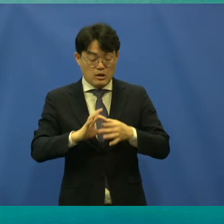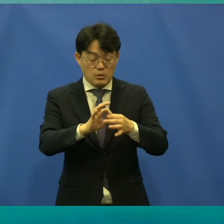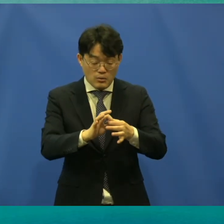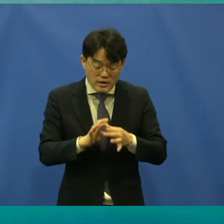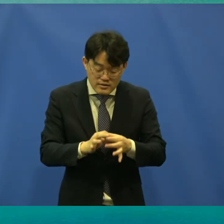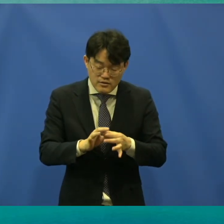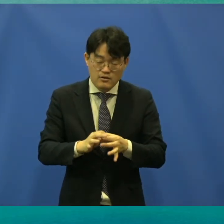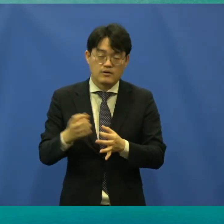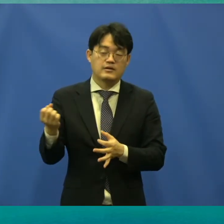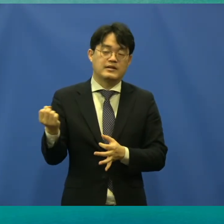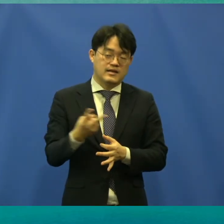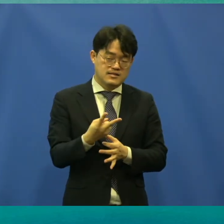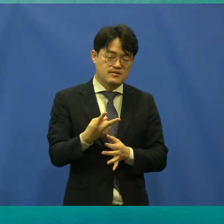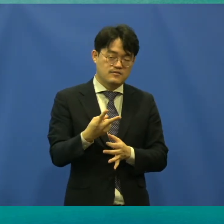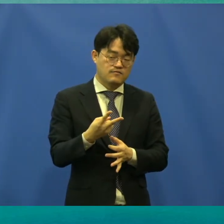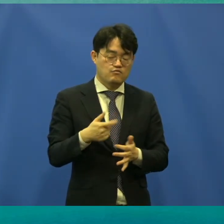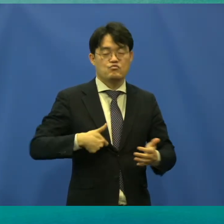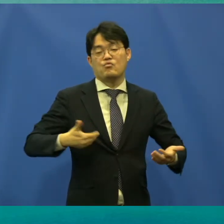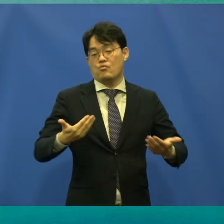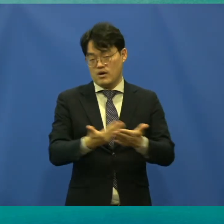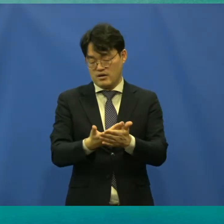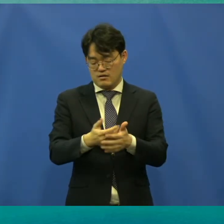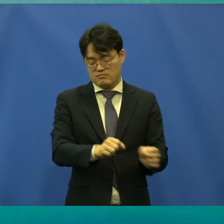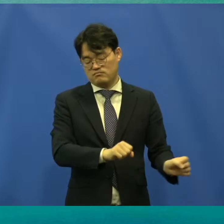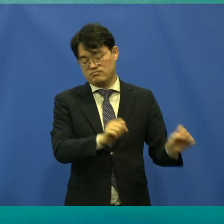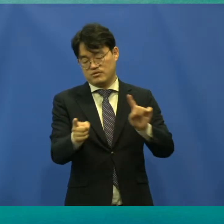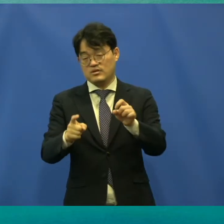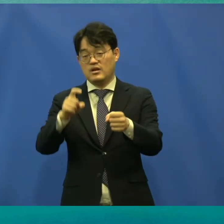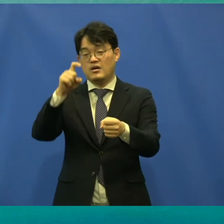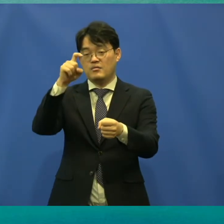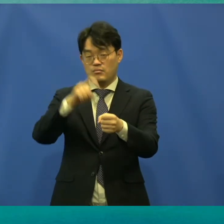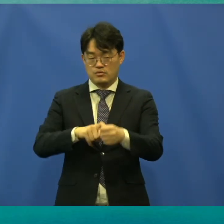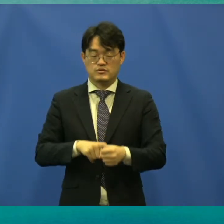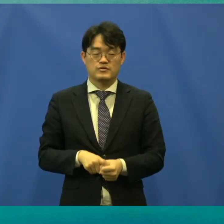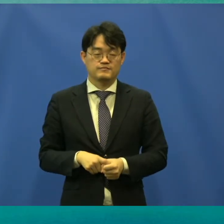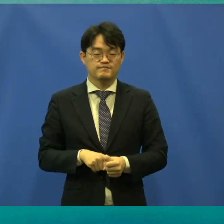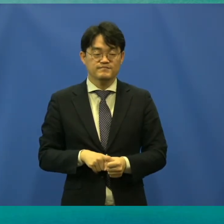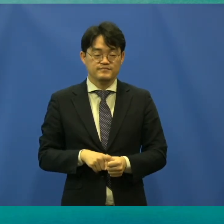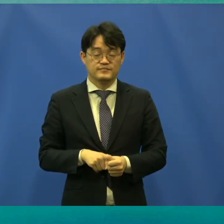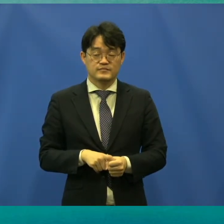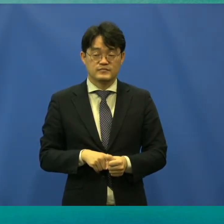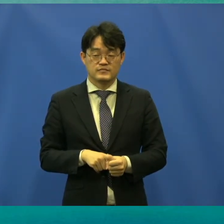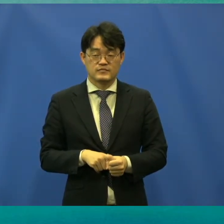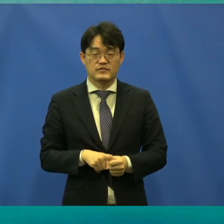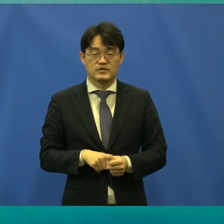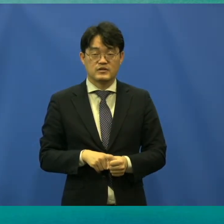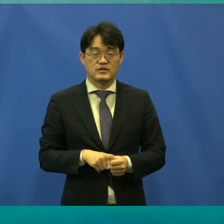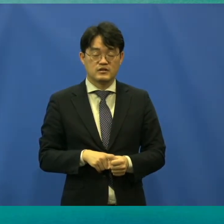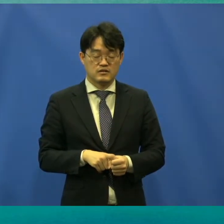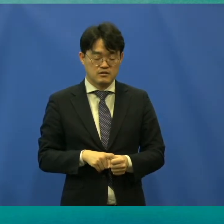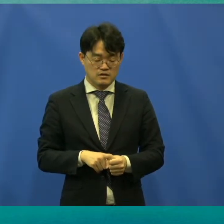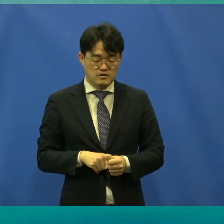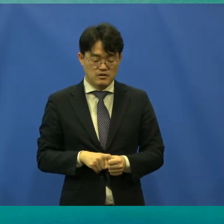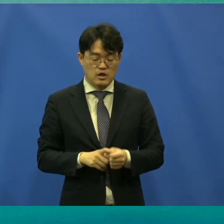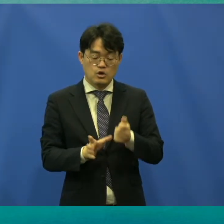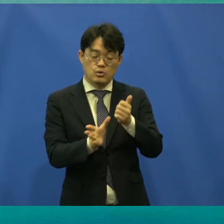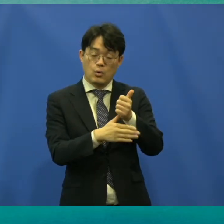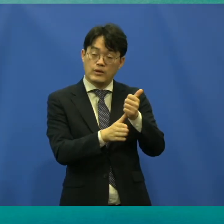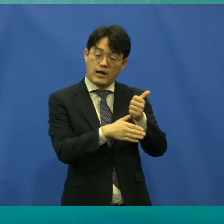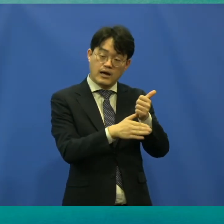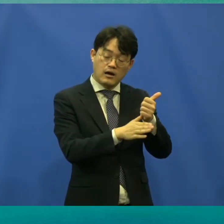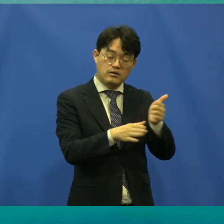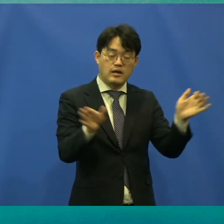삼키게 하셨으므로 요나가 밤낮 3일을 물고기 뱃속에 있느니라. 여기에